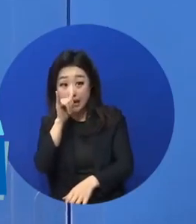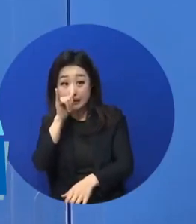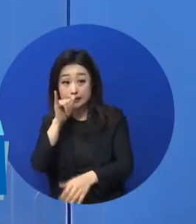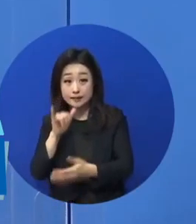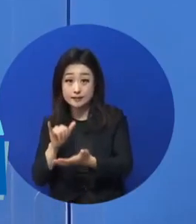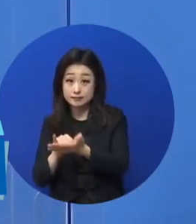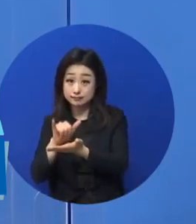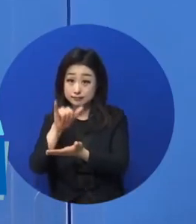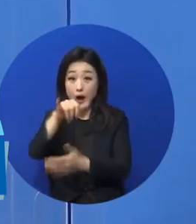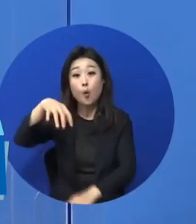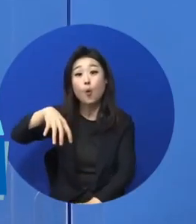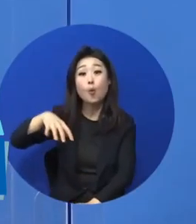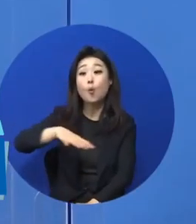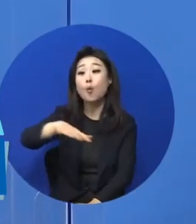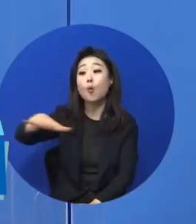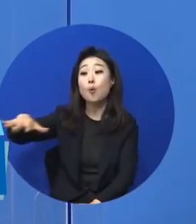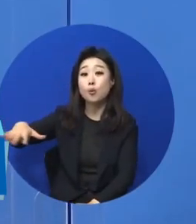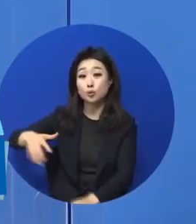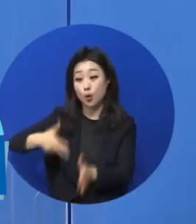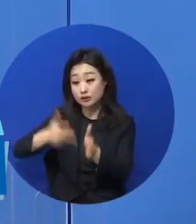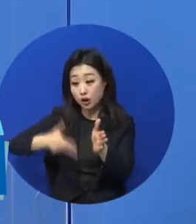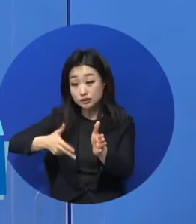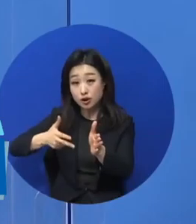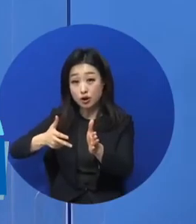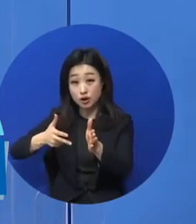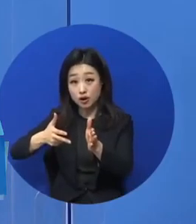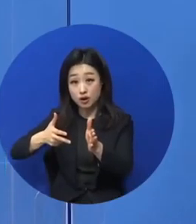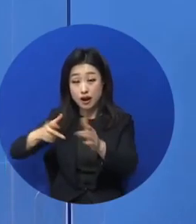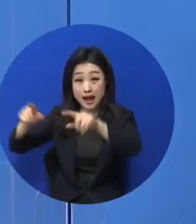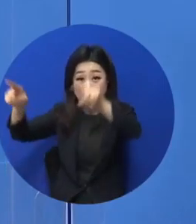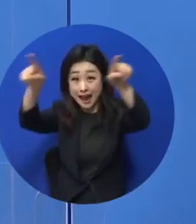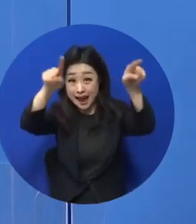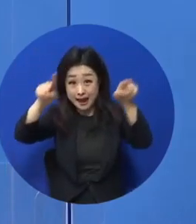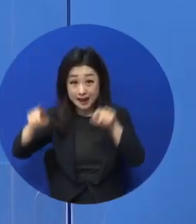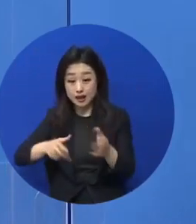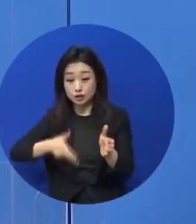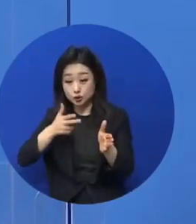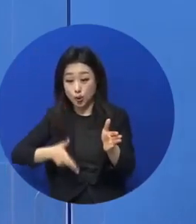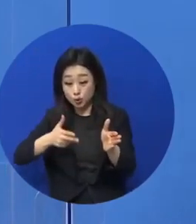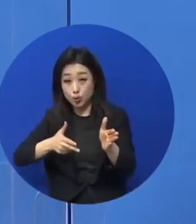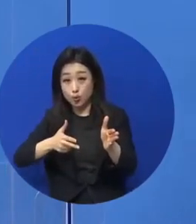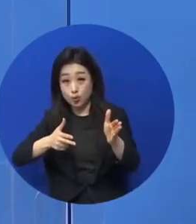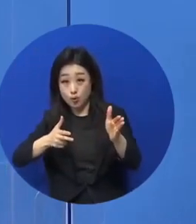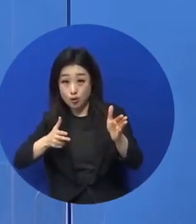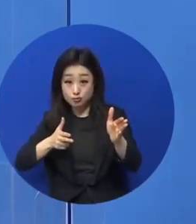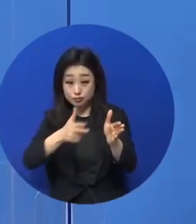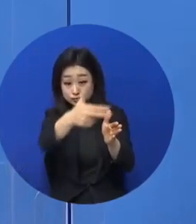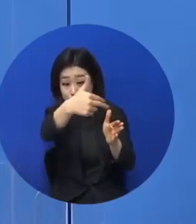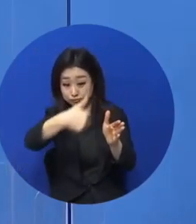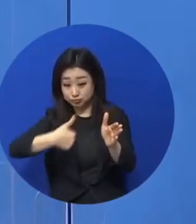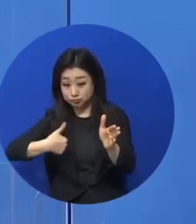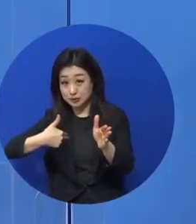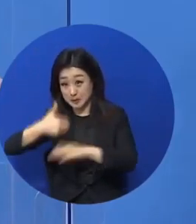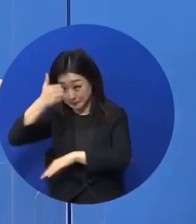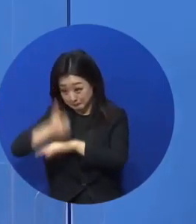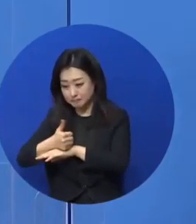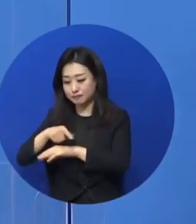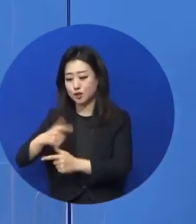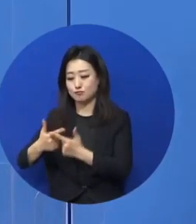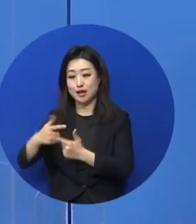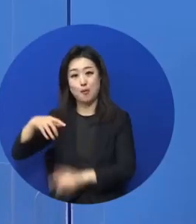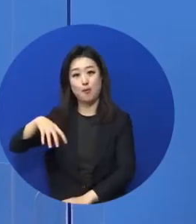한반도 최남단의 철도 종점이자 기점입니다. 이 철도가 남북 교류 시대가 활짝